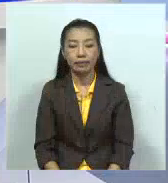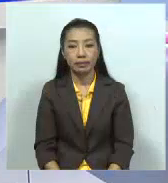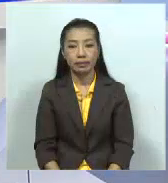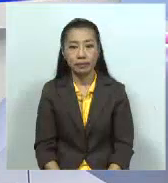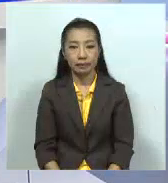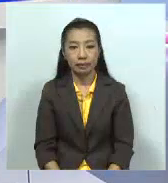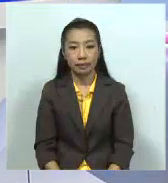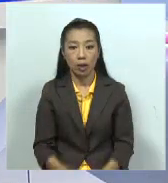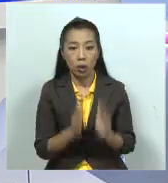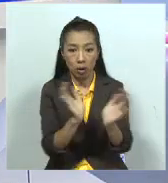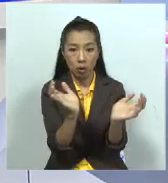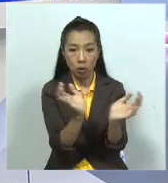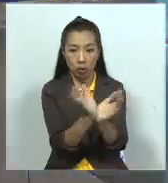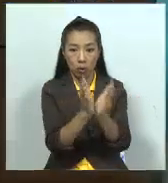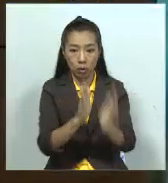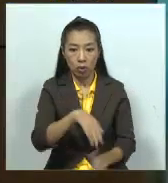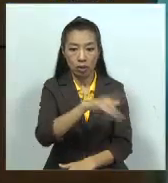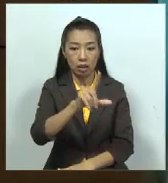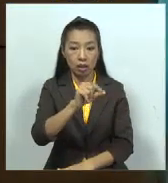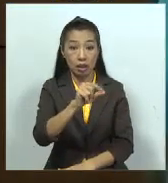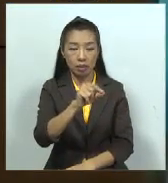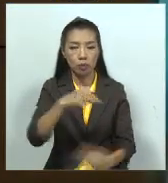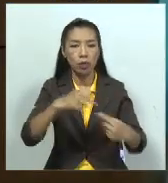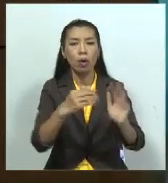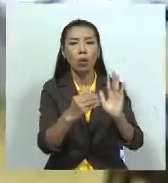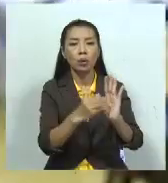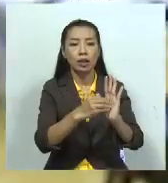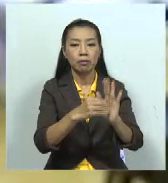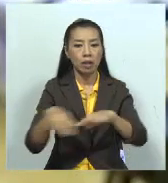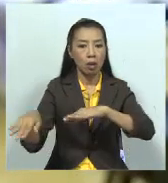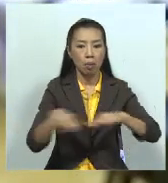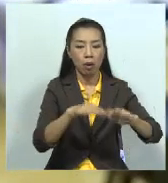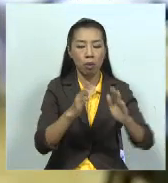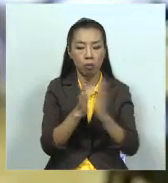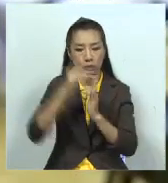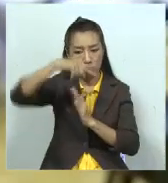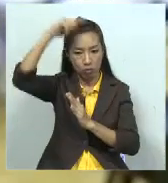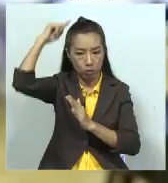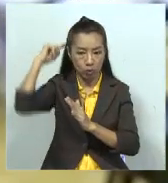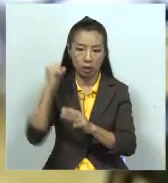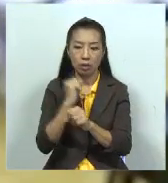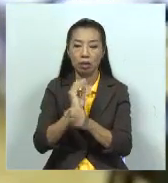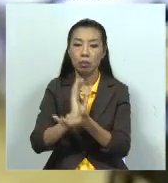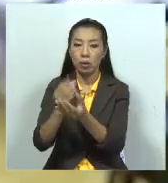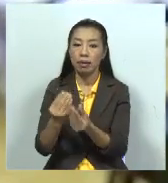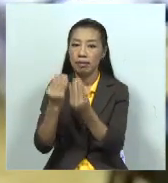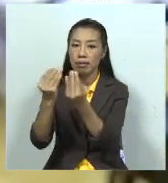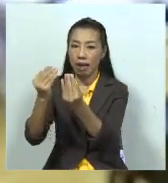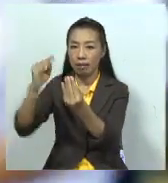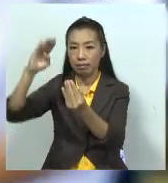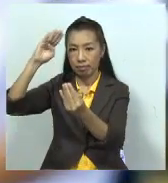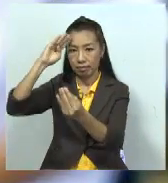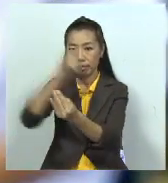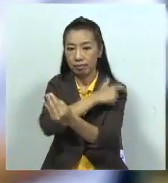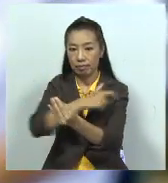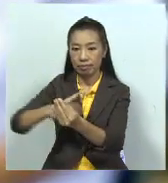ผู้ต้องขัง20คนจากเรือนจำพิเศษกรุงเทพพร้อมใจบรรพชาอุปสมบทถวายเป็นพระราชกุศลหลังพระบาทสมเด็